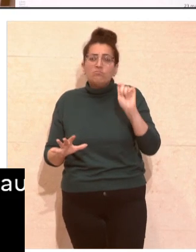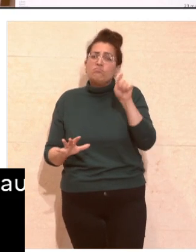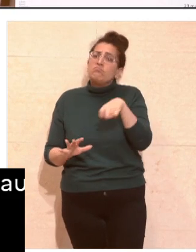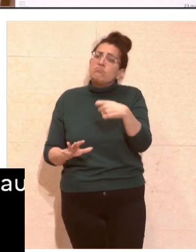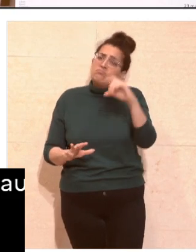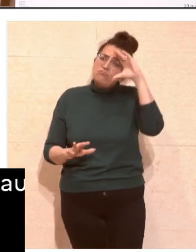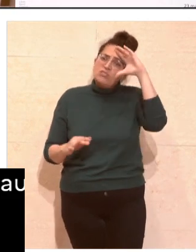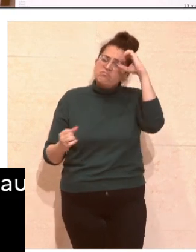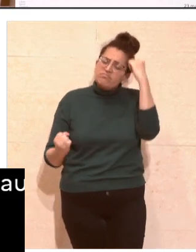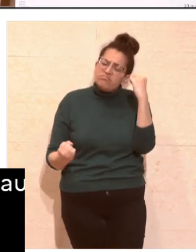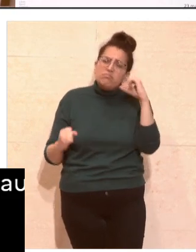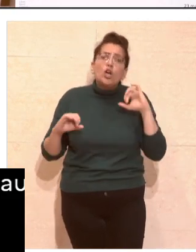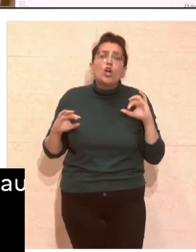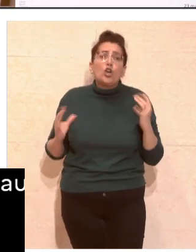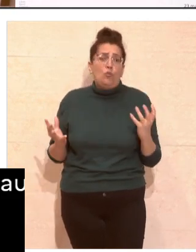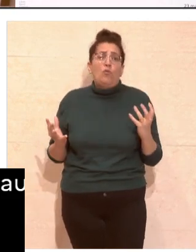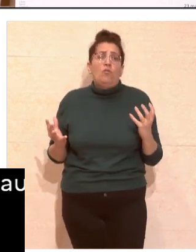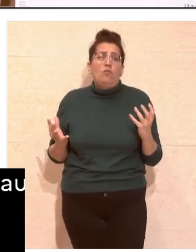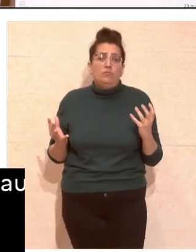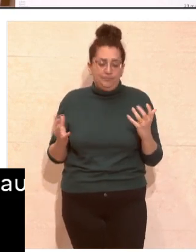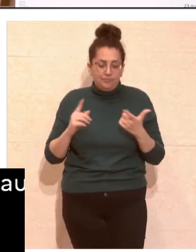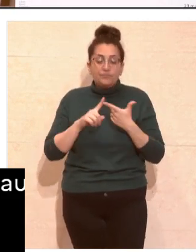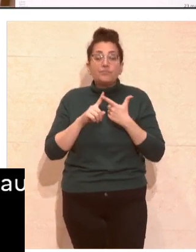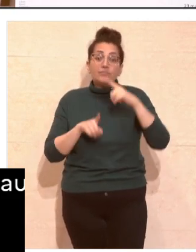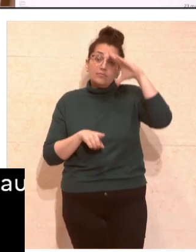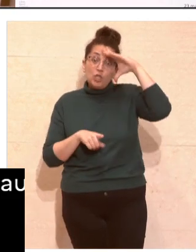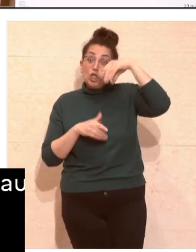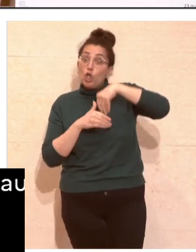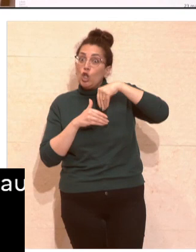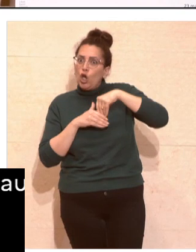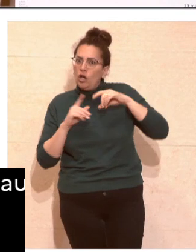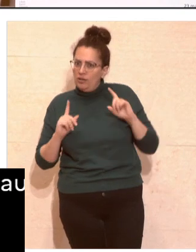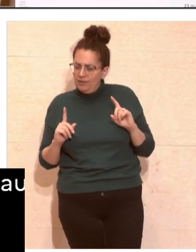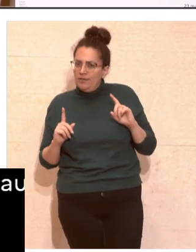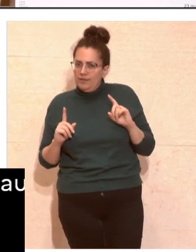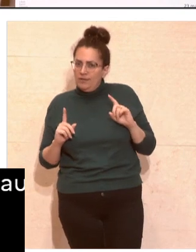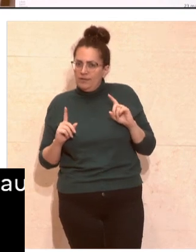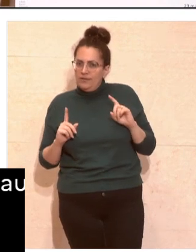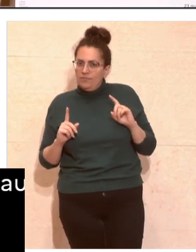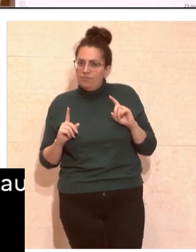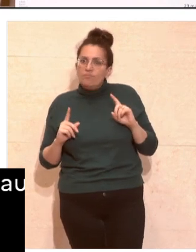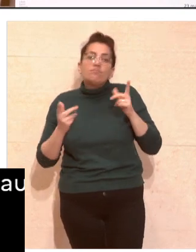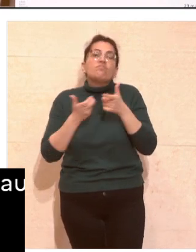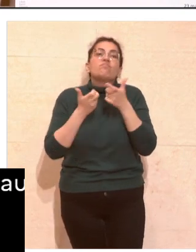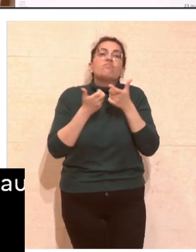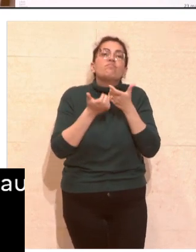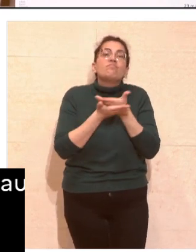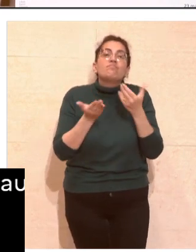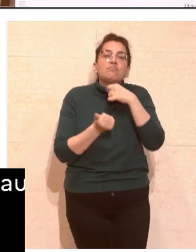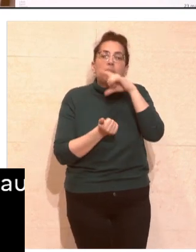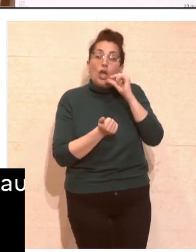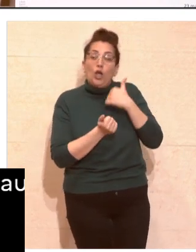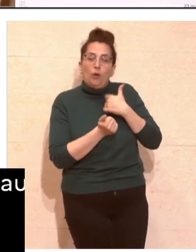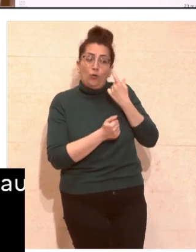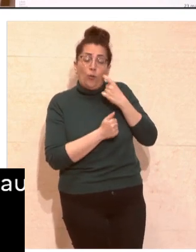consolidation de sommeil, mais encore une fois, il y a sa composition. On sait que le train de sommeil, c'est quelque chose, on le voit beaucoup là, avec les parents, puis je pense que